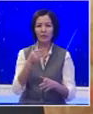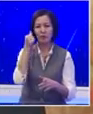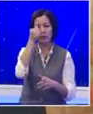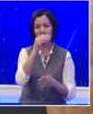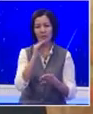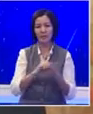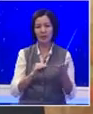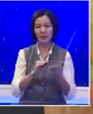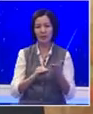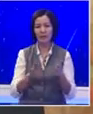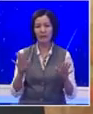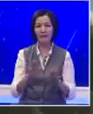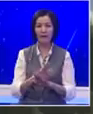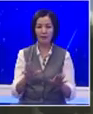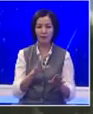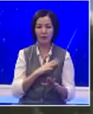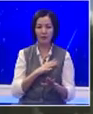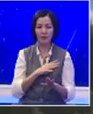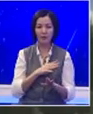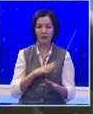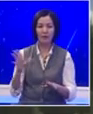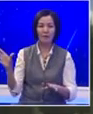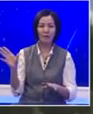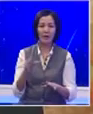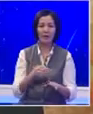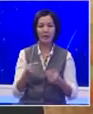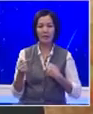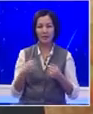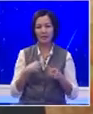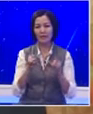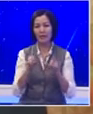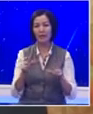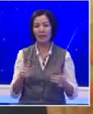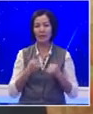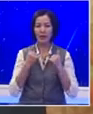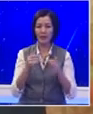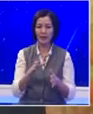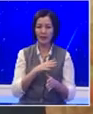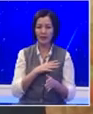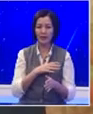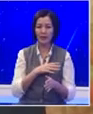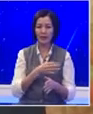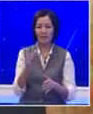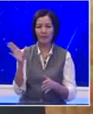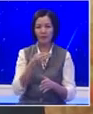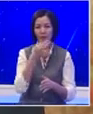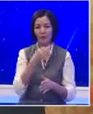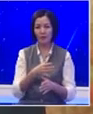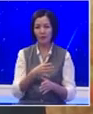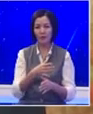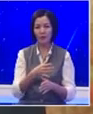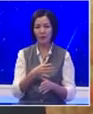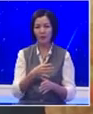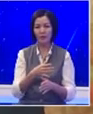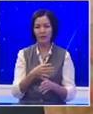жазылған өлең болатын бұл. Бүкіл Чернобыльстерге Қазақстан бойынша тарқап кетті қазір, бәріне ұнап жатыр. Енді